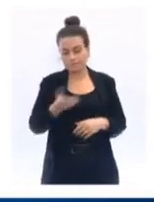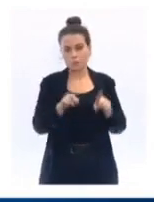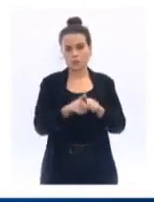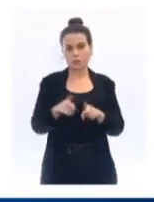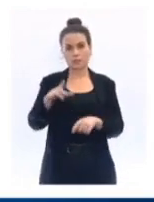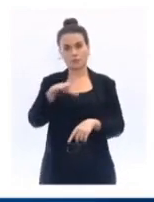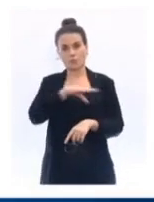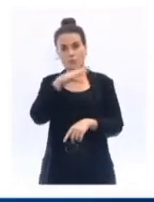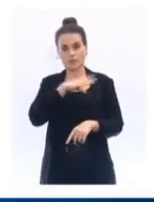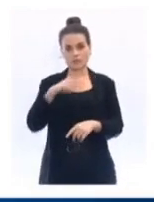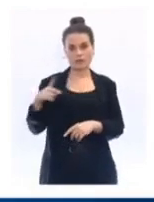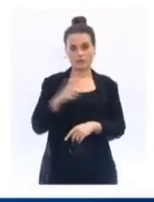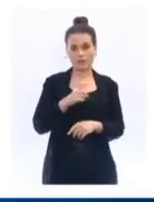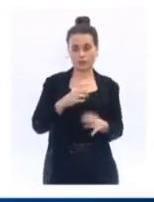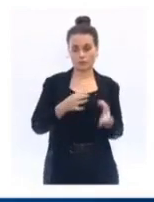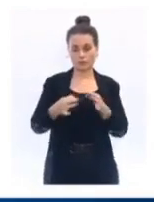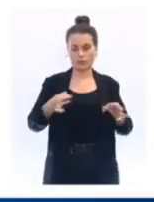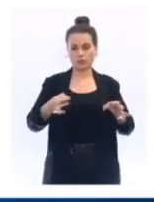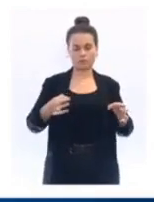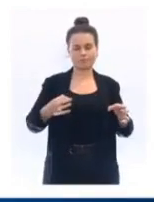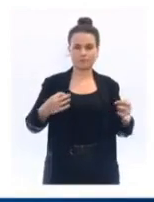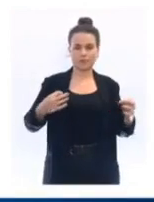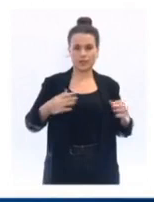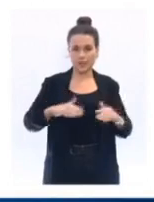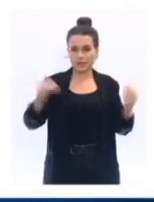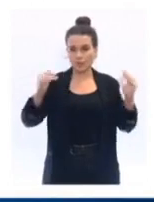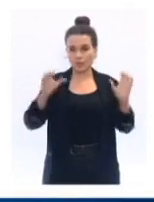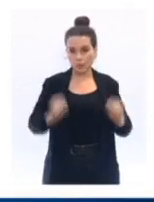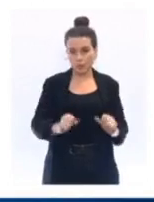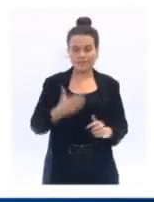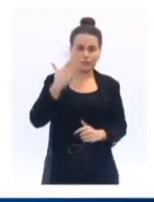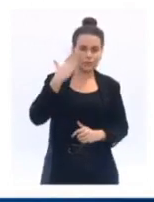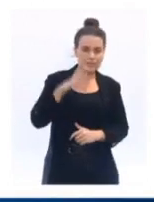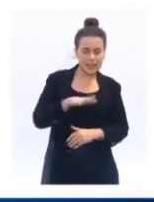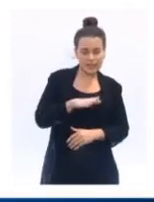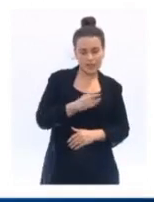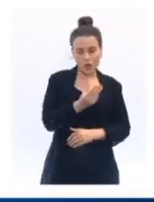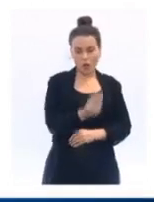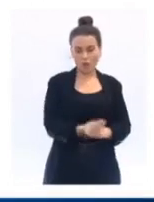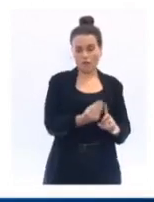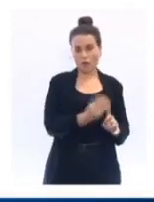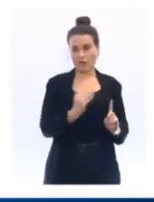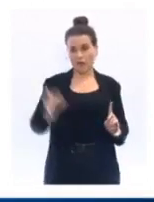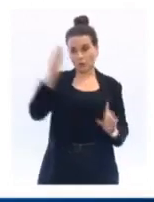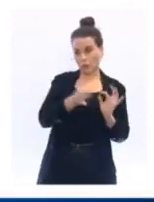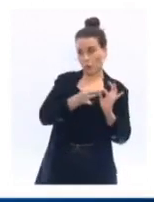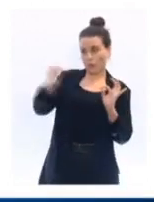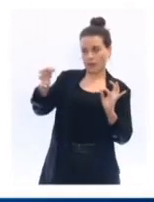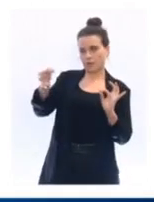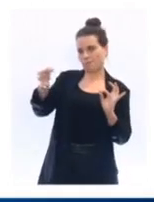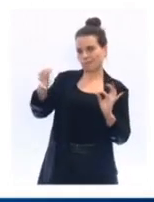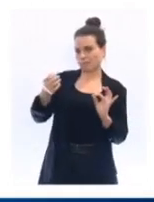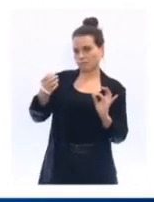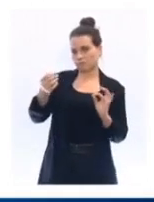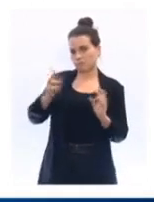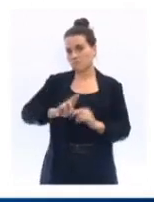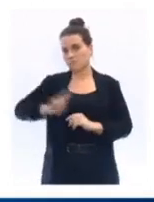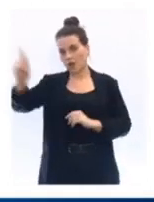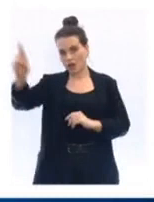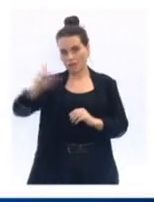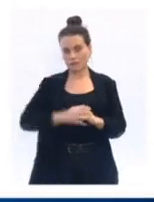faible. J'invite donc tous les parents à équiper leurs enfants, mais comme c'est déjà le cas au collège et au lycée, des masques seront